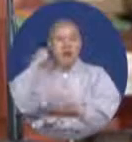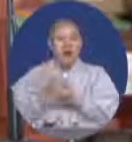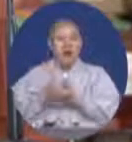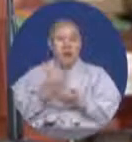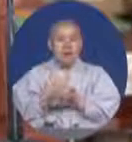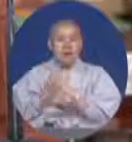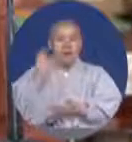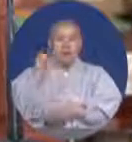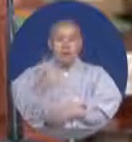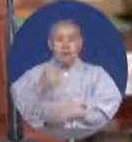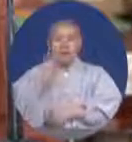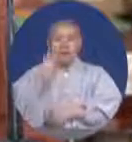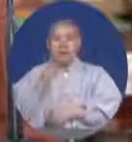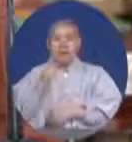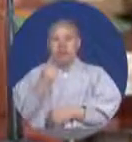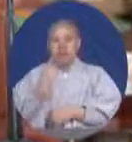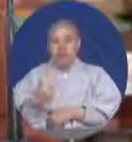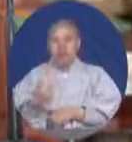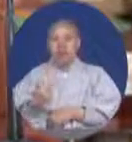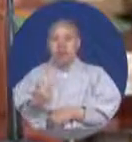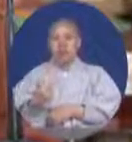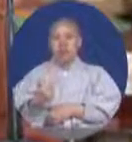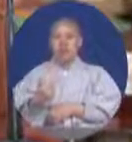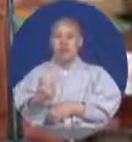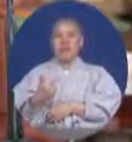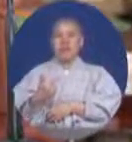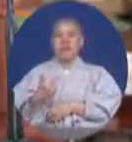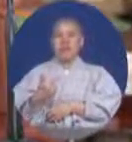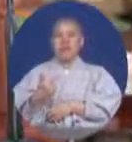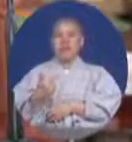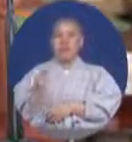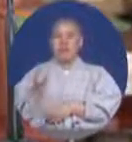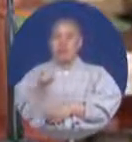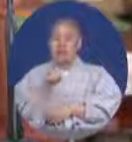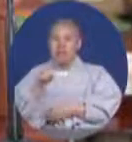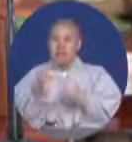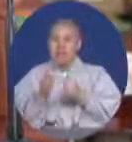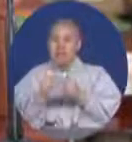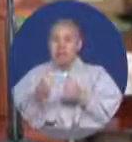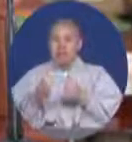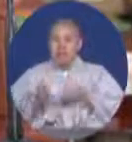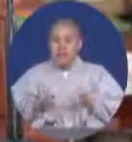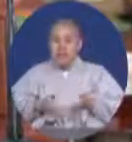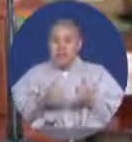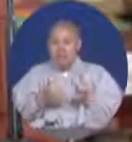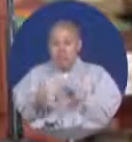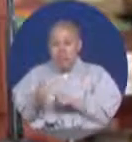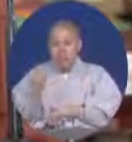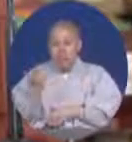원본 생사의 원본이 있다 이게 원본. 그 뭐 때문에 생사를 받는가?